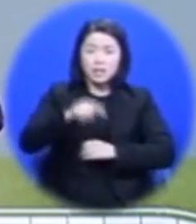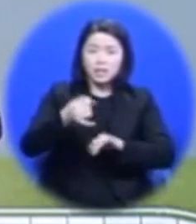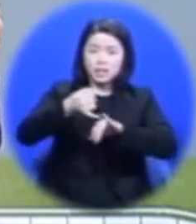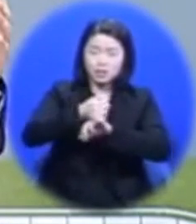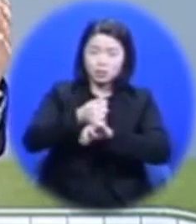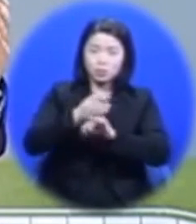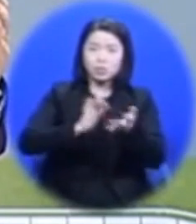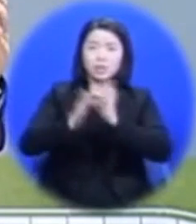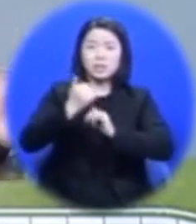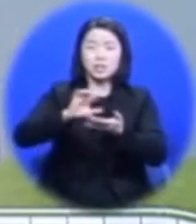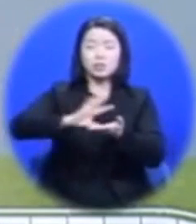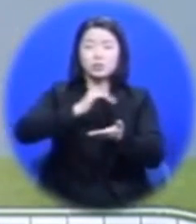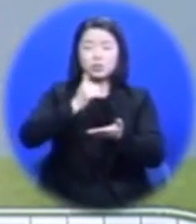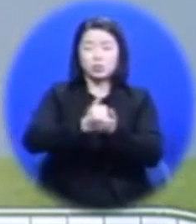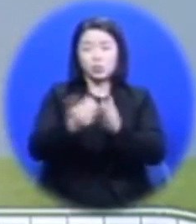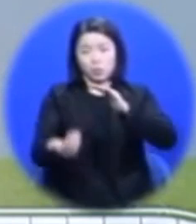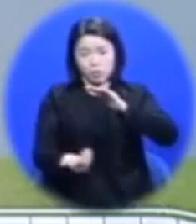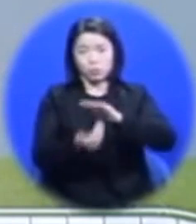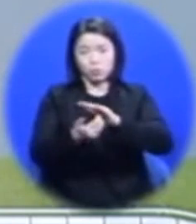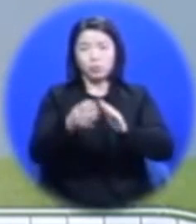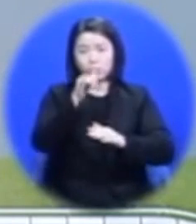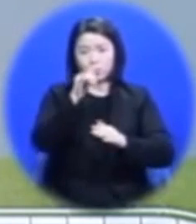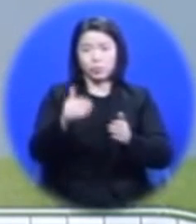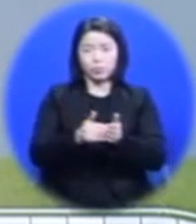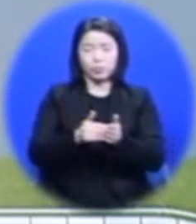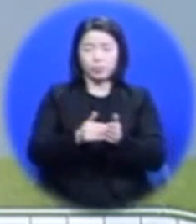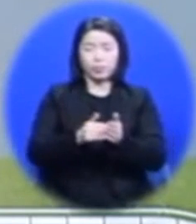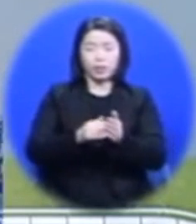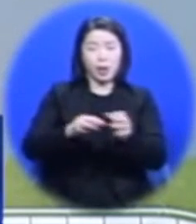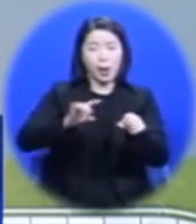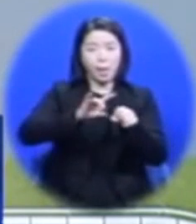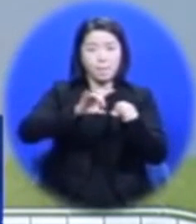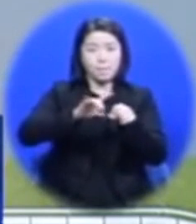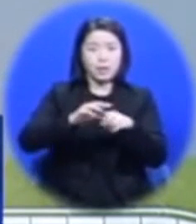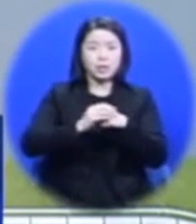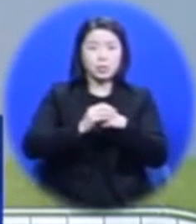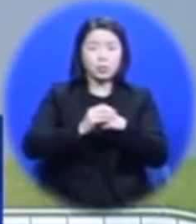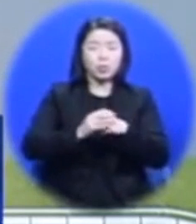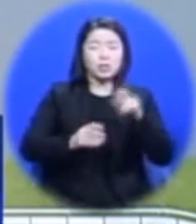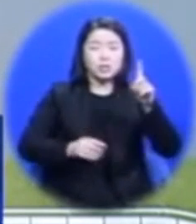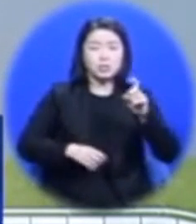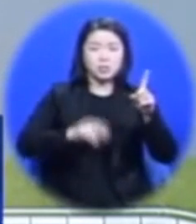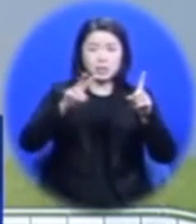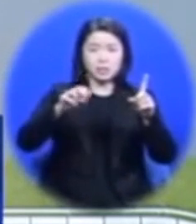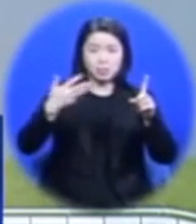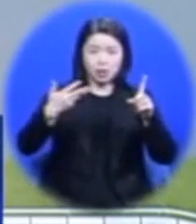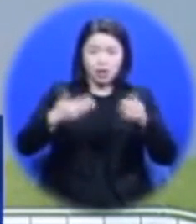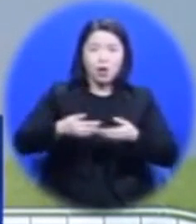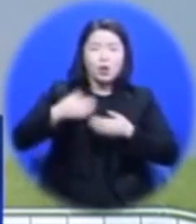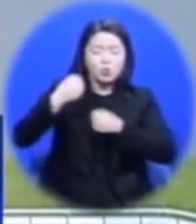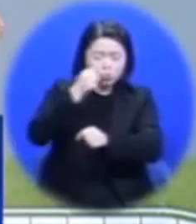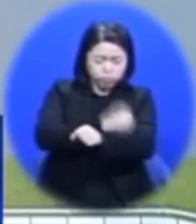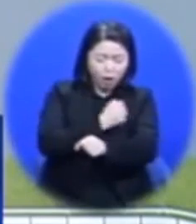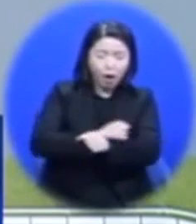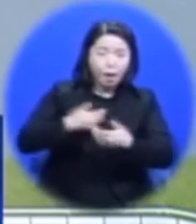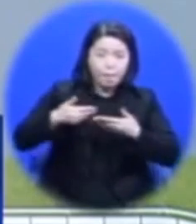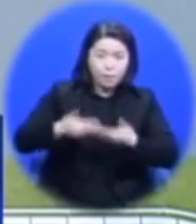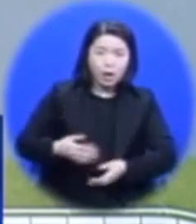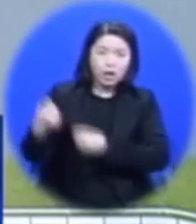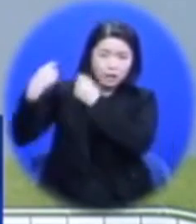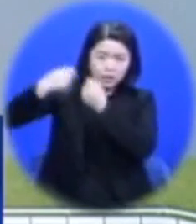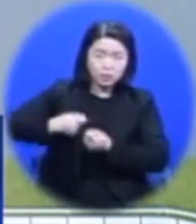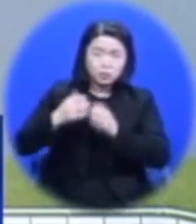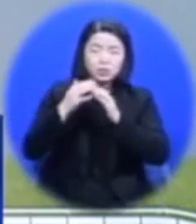약속은 예수 그리스도에게서 이루어집니다. 마태복음 11장 28절에 보면 수고하고 무거운 짐진 자들아 다 내게로